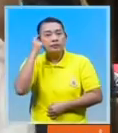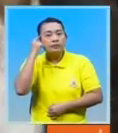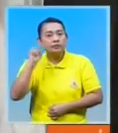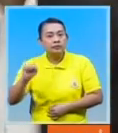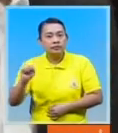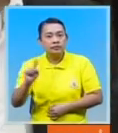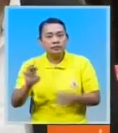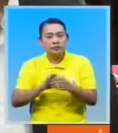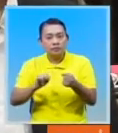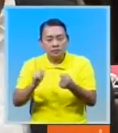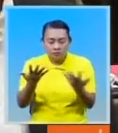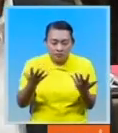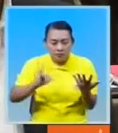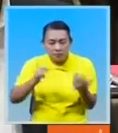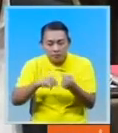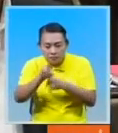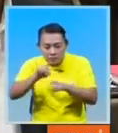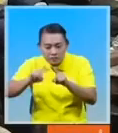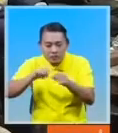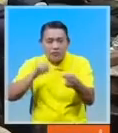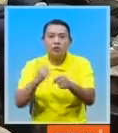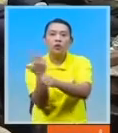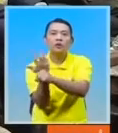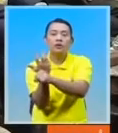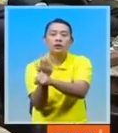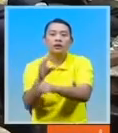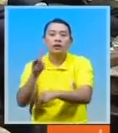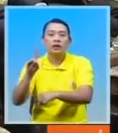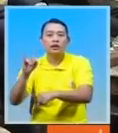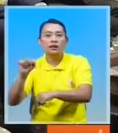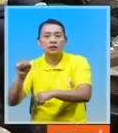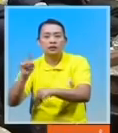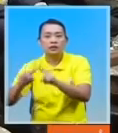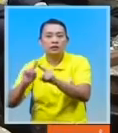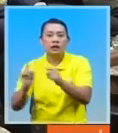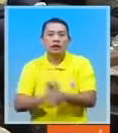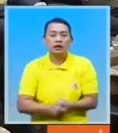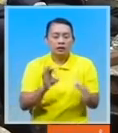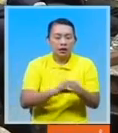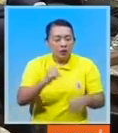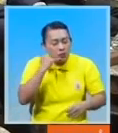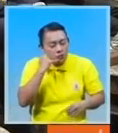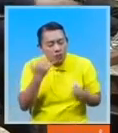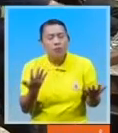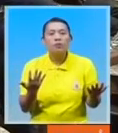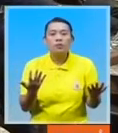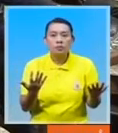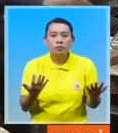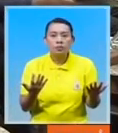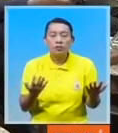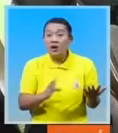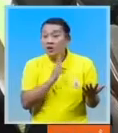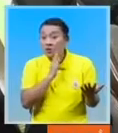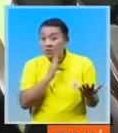ะถูกรบกวนจากการใช้งานของทีวีดิจิตอลและคลื่นไวเลสที่ไว้ใช้สำหรับไมโครโฟนซึ่งหากเกิดคลื่นรบกวนเนี่ยน